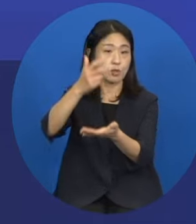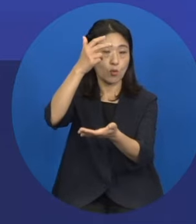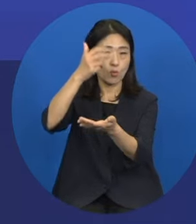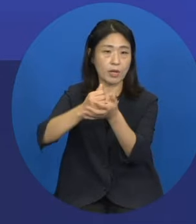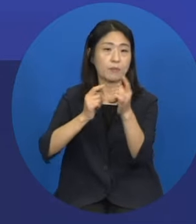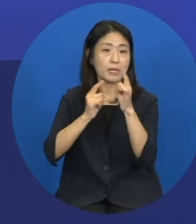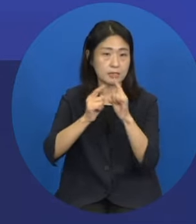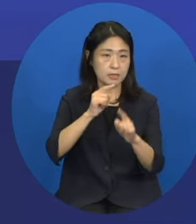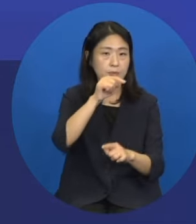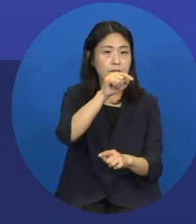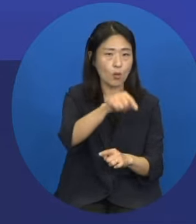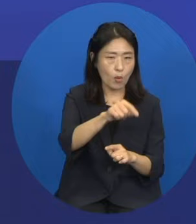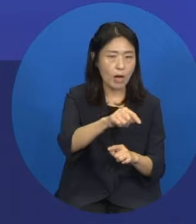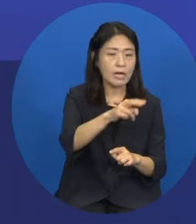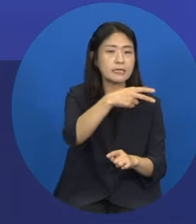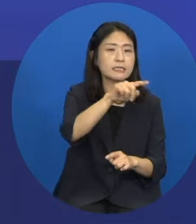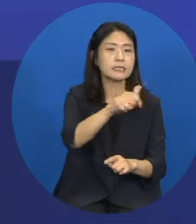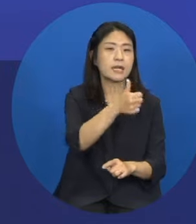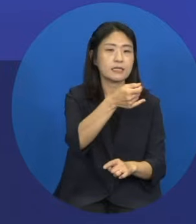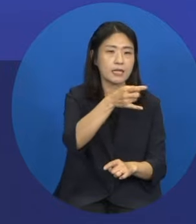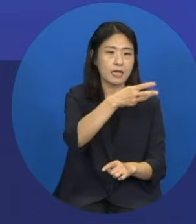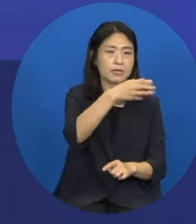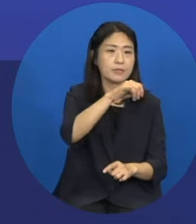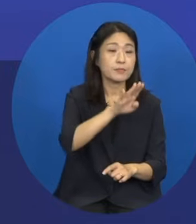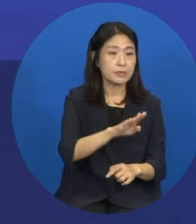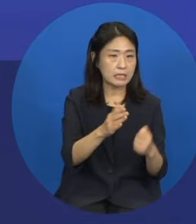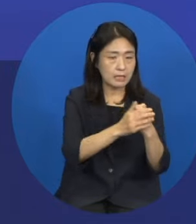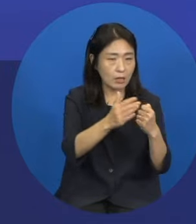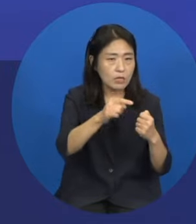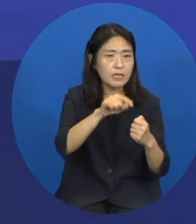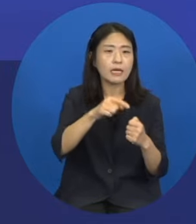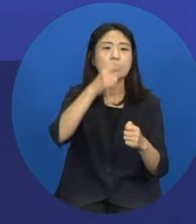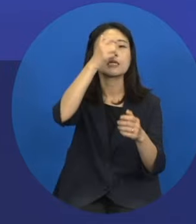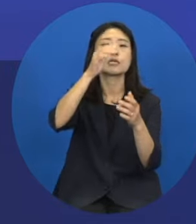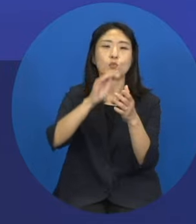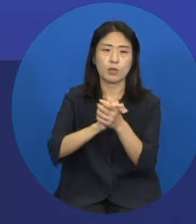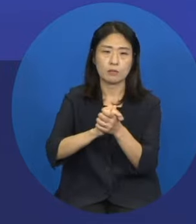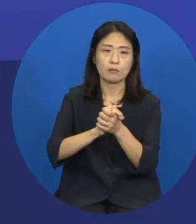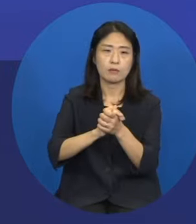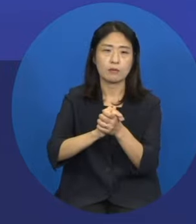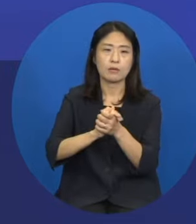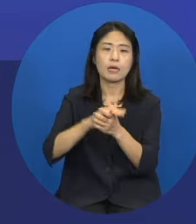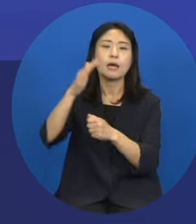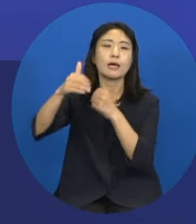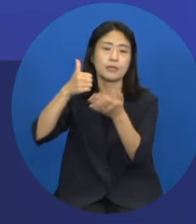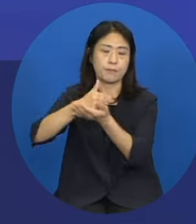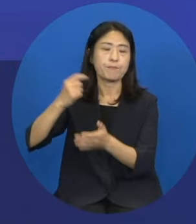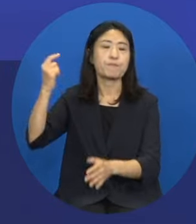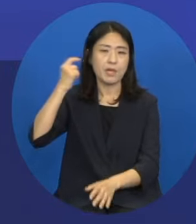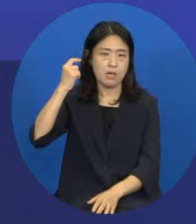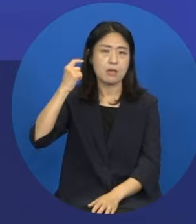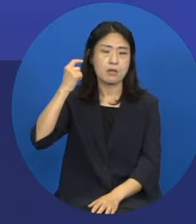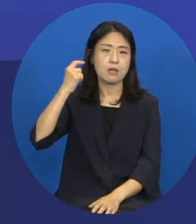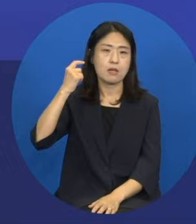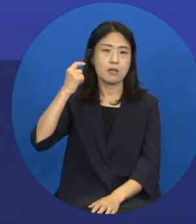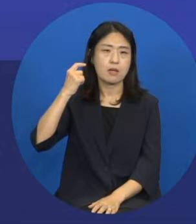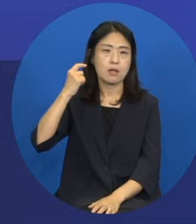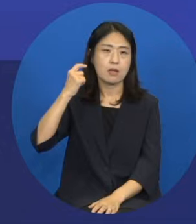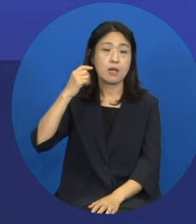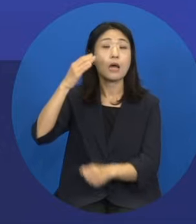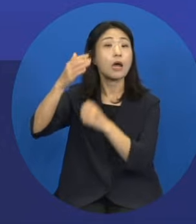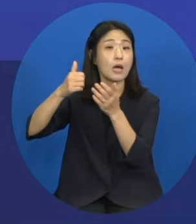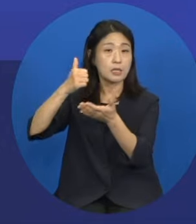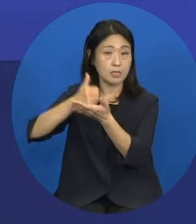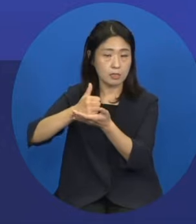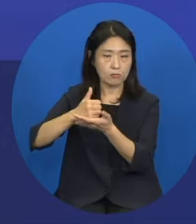말씀이 내가 아스로 왕 사나립 때문에 내게 기도하는 것을 내가 들었노라 하셨나이다. 하나님은 우리의 기도를 들으시는